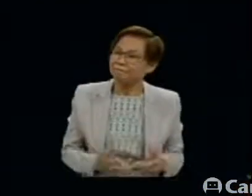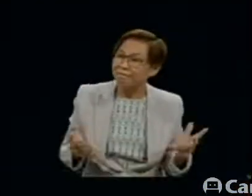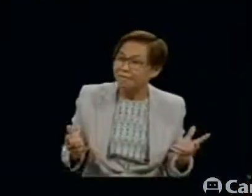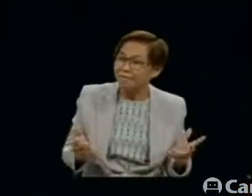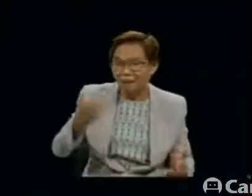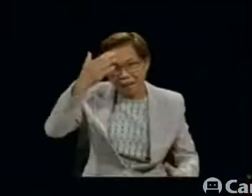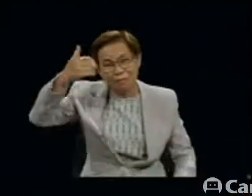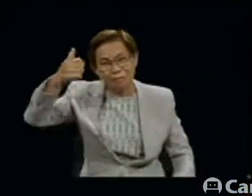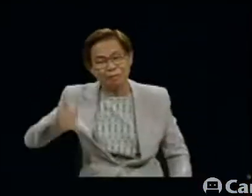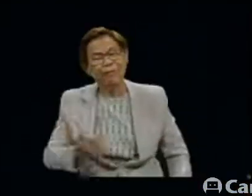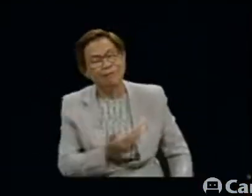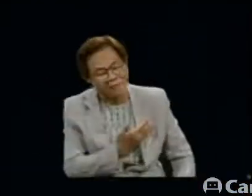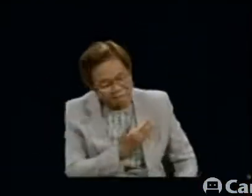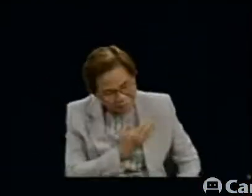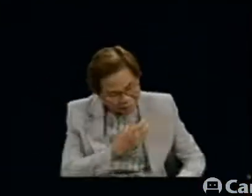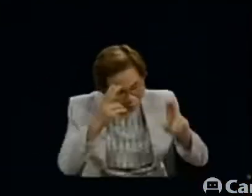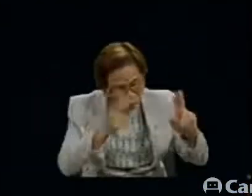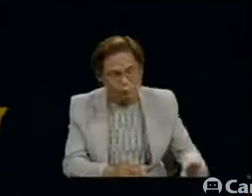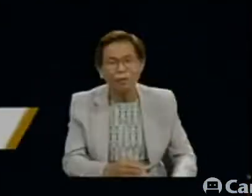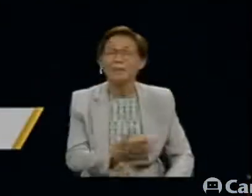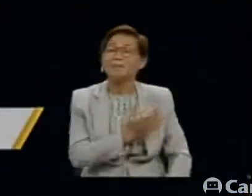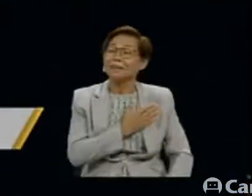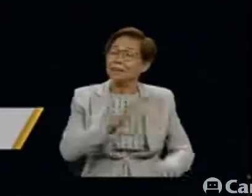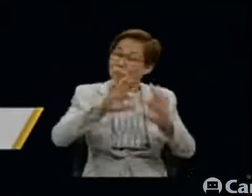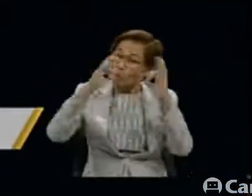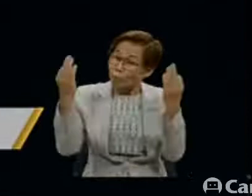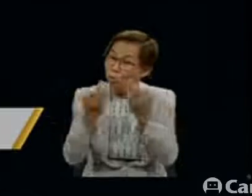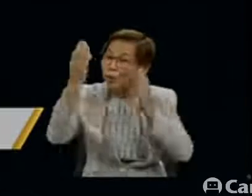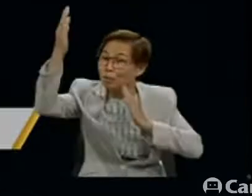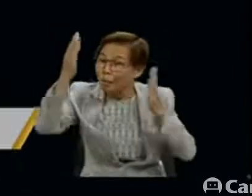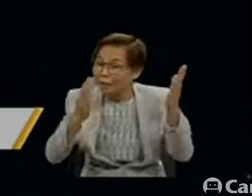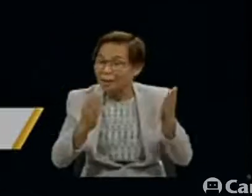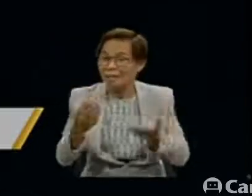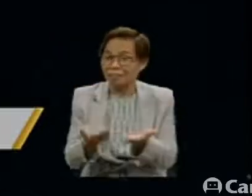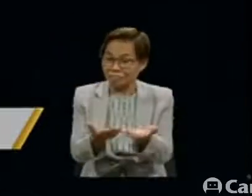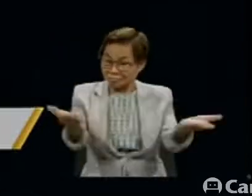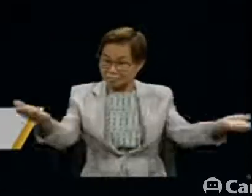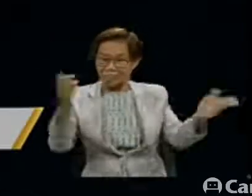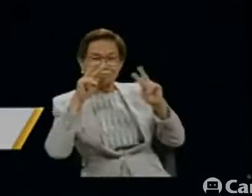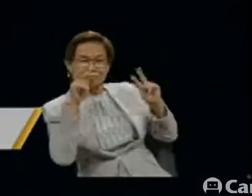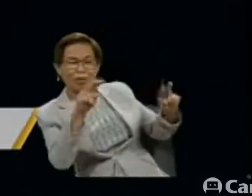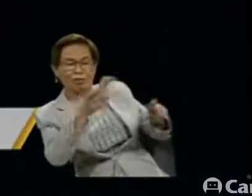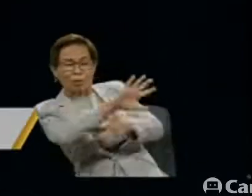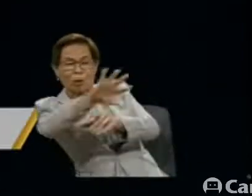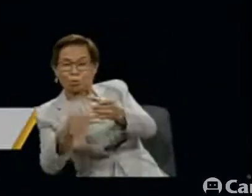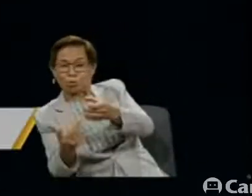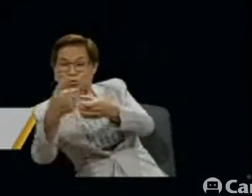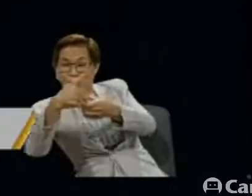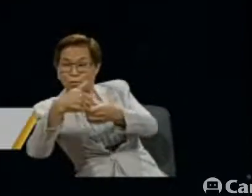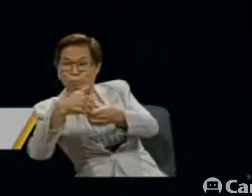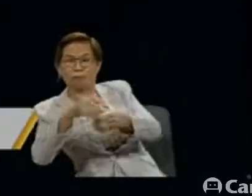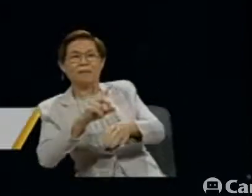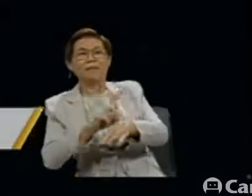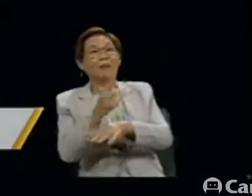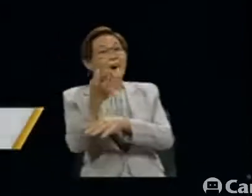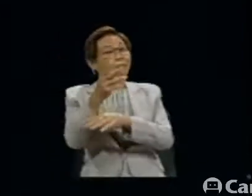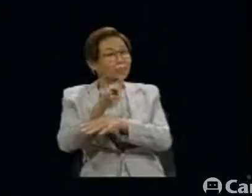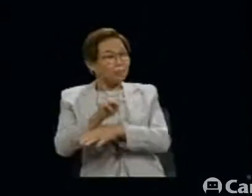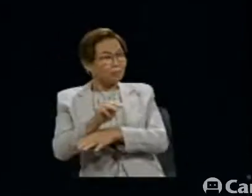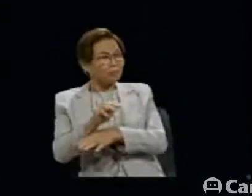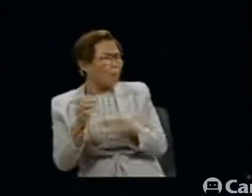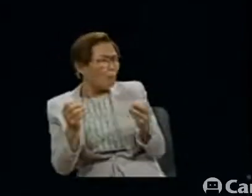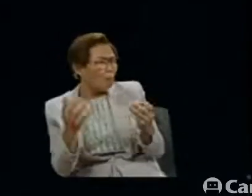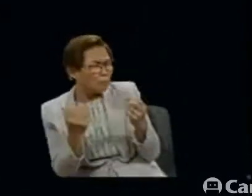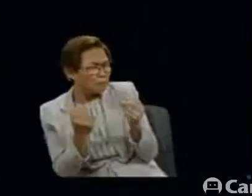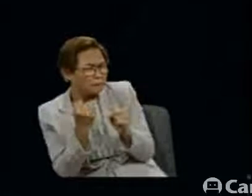Asalamualaikum salam hormat salam program flash Rina anda sedang menyaksikan inklusif di saluran or cm Berapa